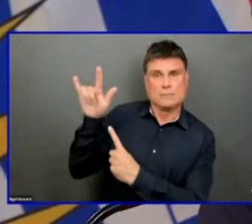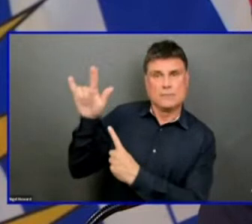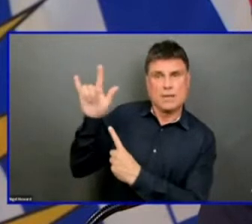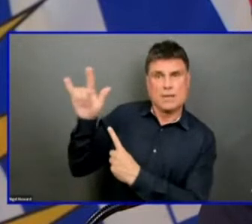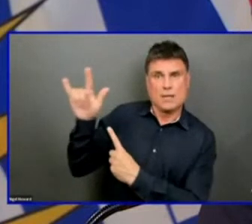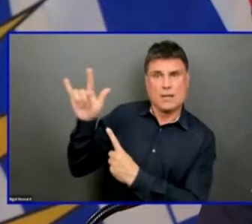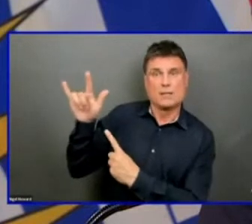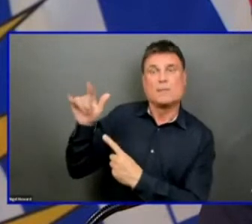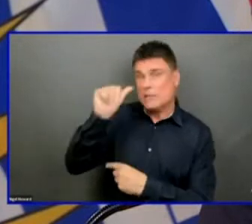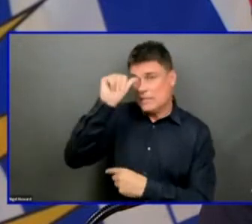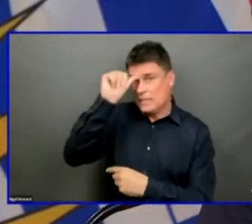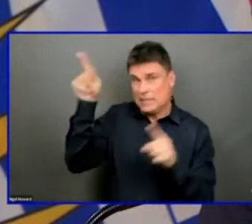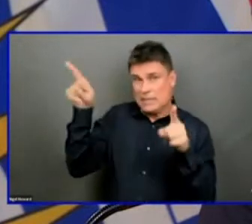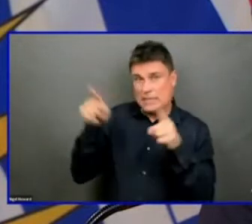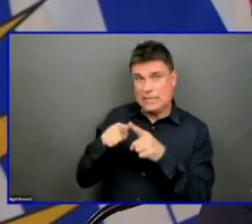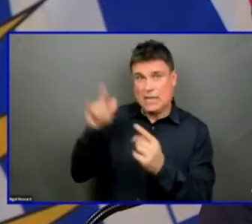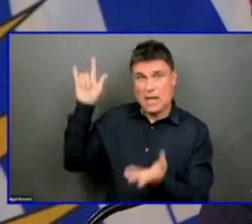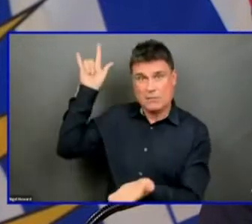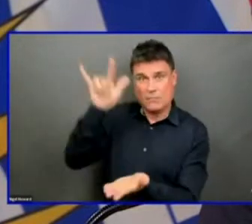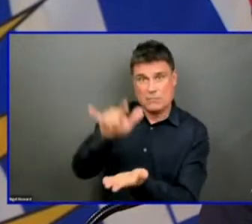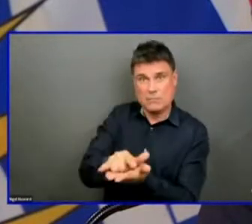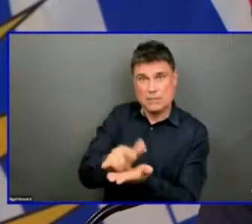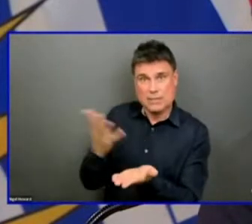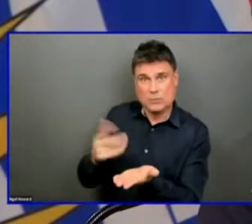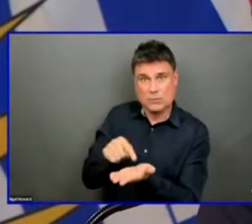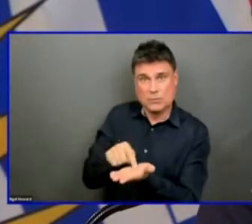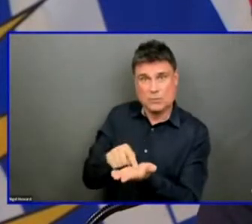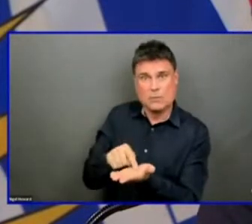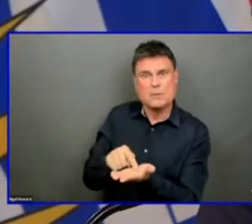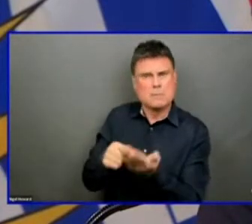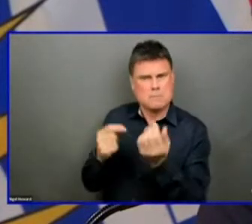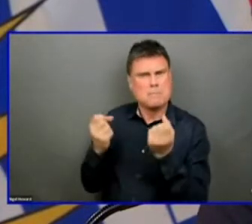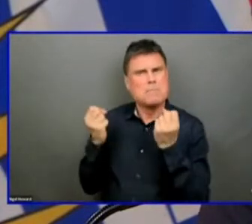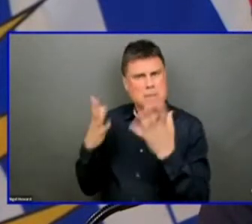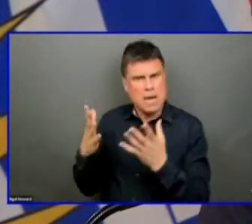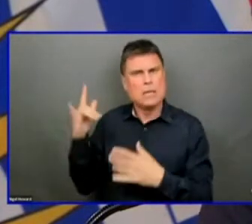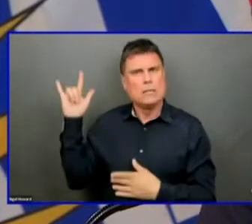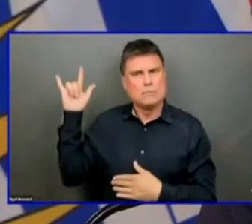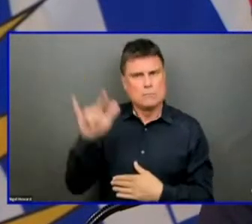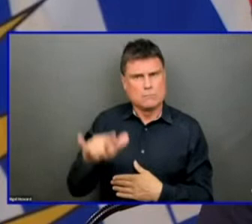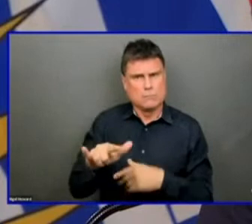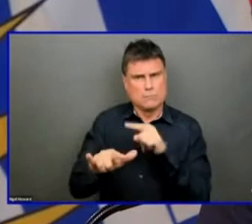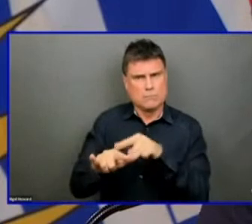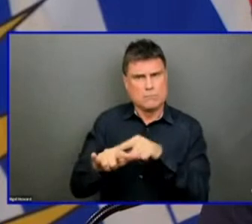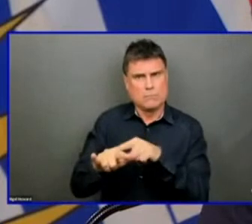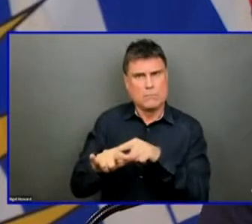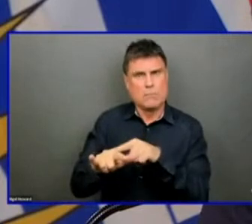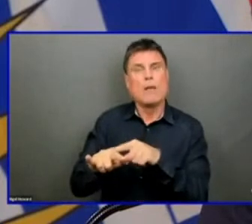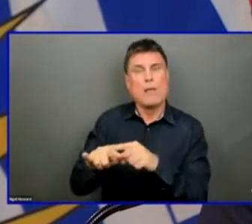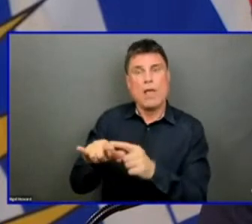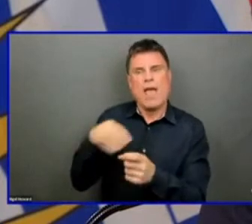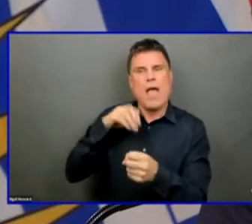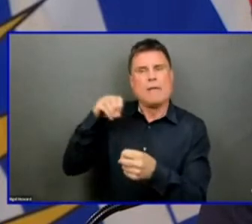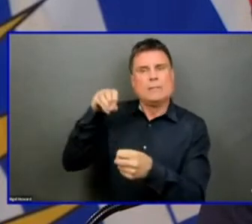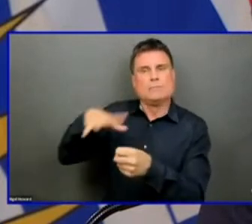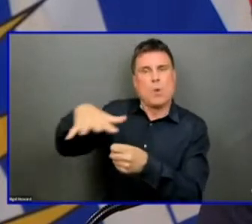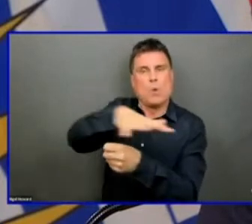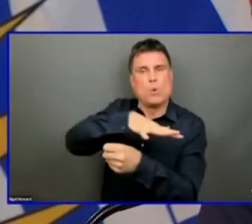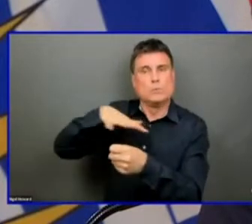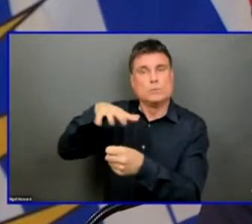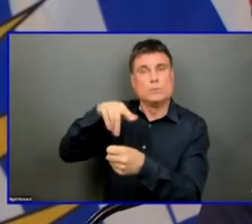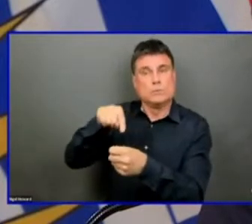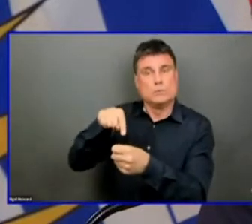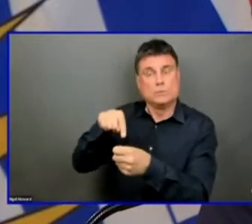多航班。 There are a lot of cases of exposure. 他说有很多的是感染的。 Have you seen any case? Have you noticed any case? 你有没有